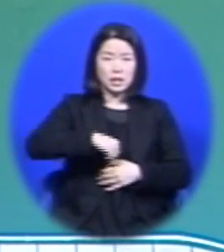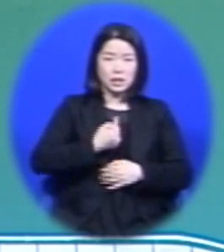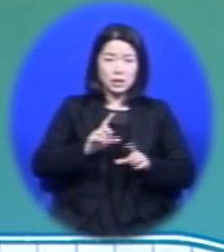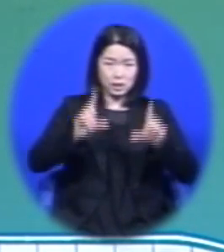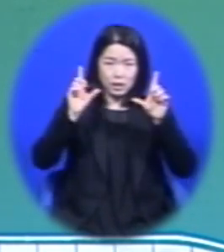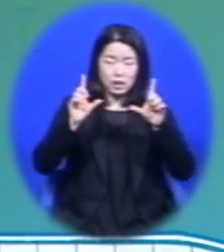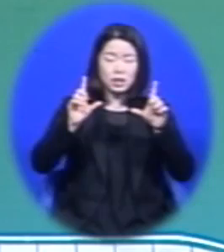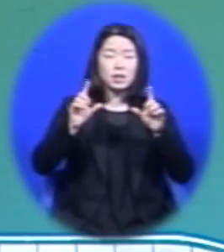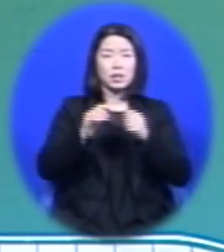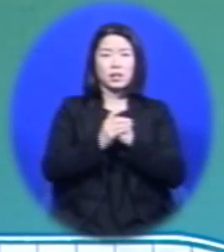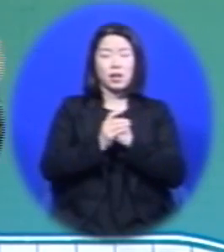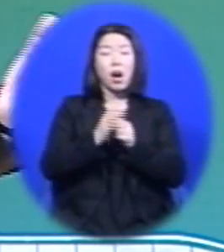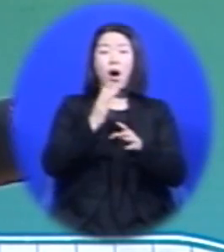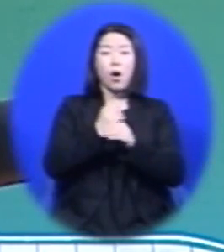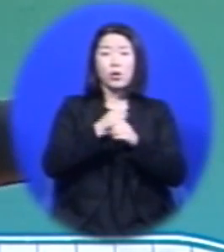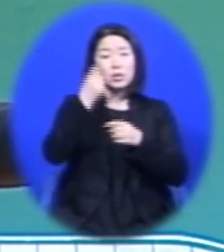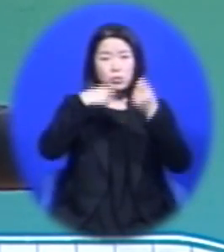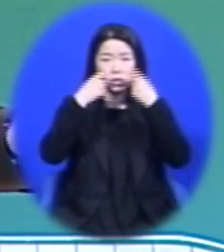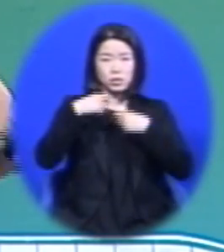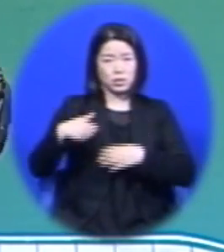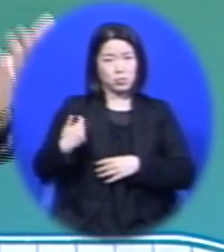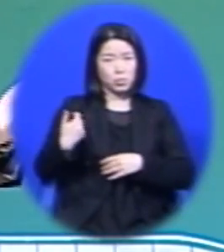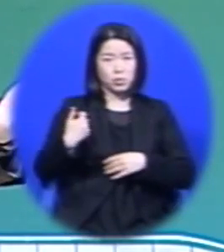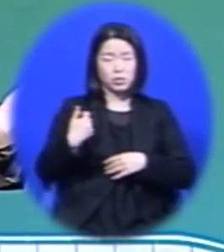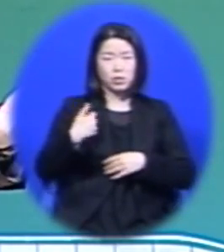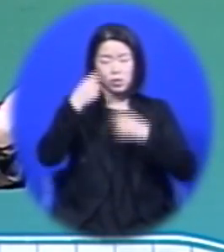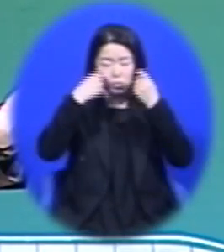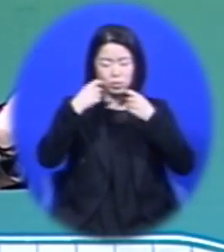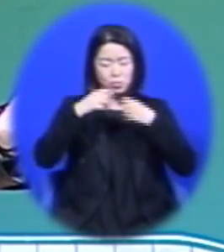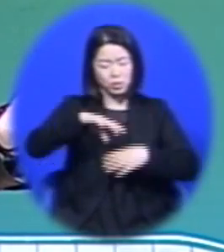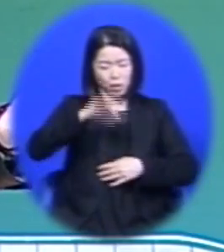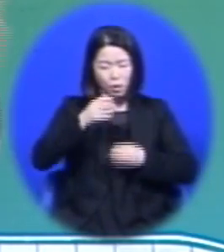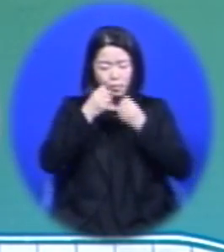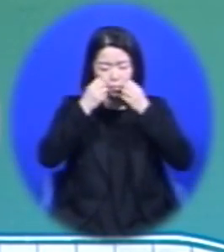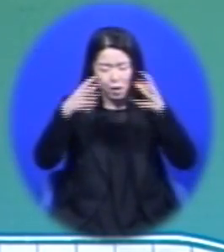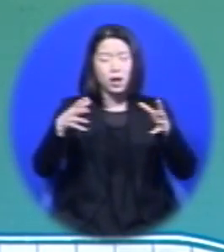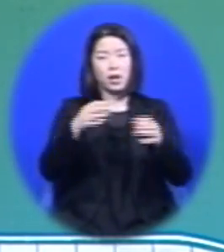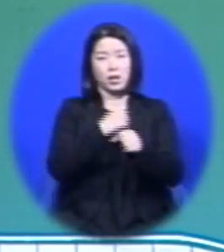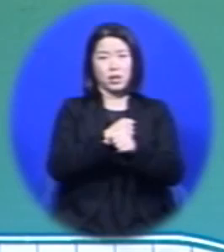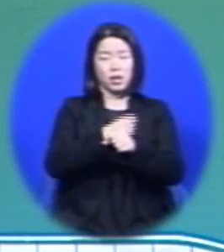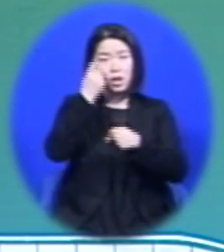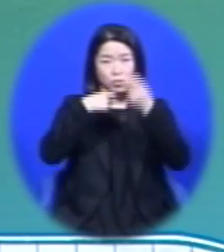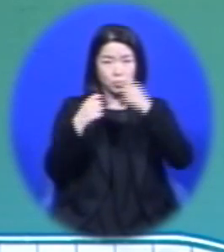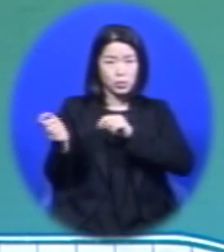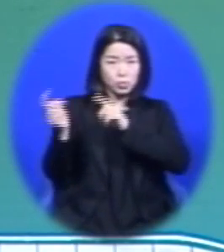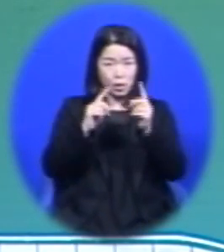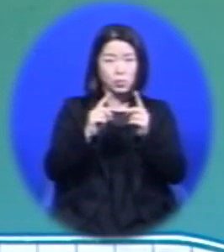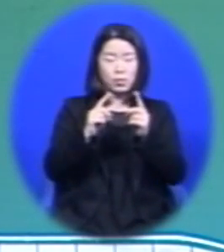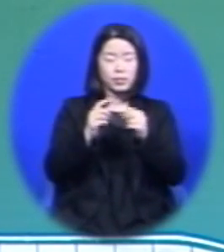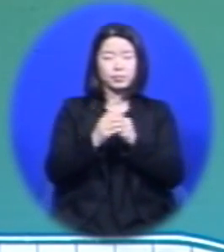자기가 언제 울었었는지 모를 울음을 처음 터뜨렸어요. 눈물은 회복을 했는데